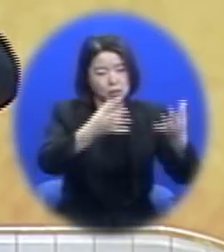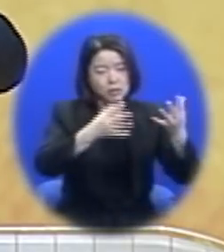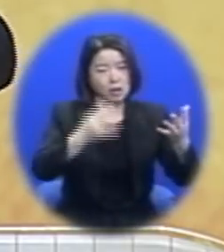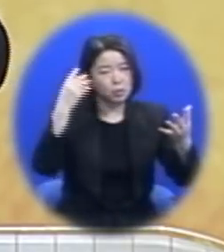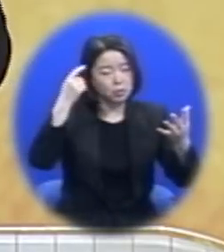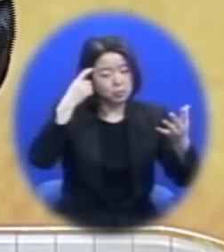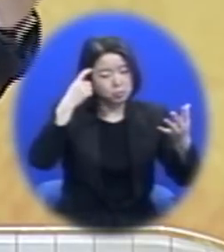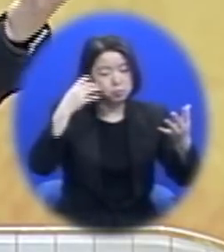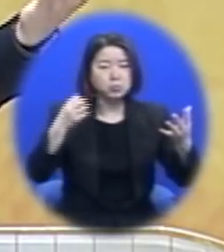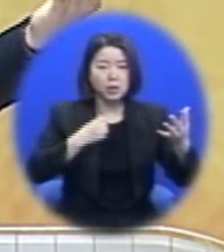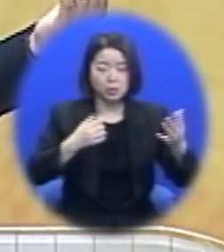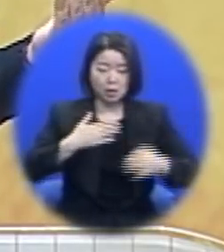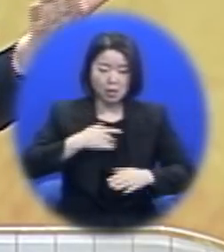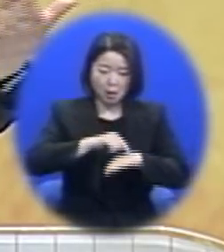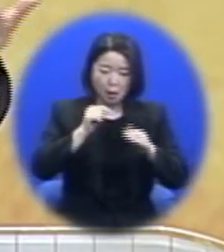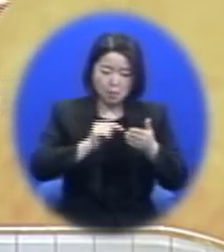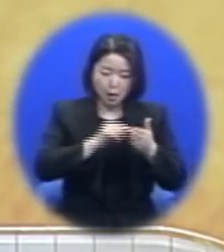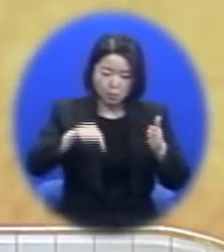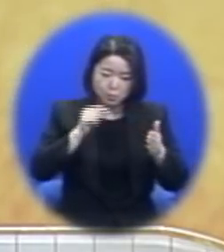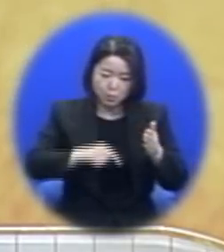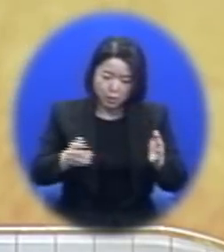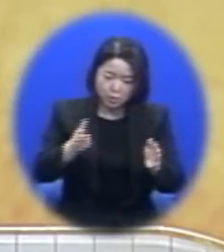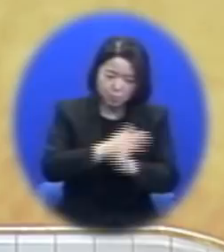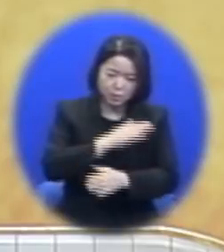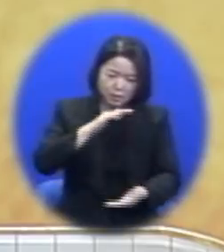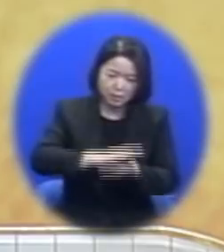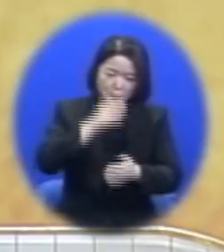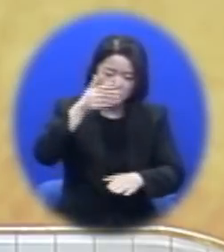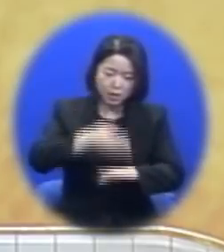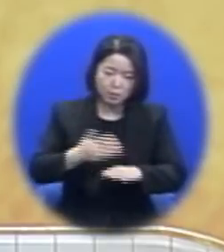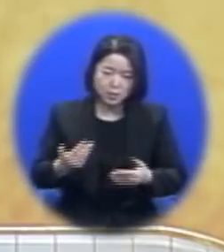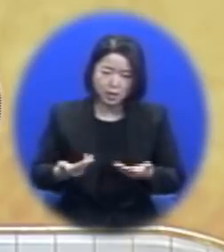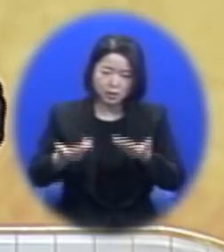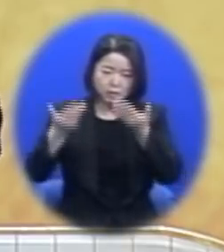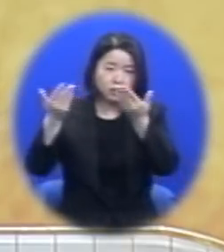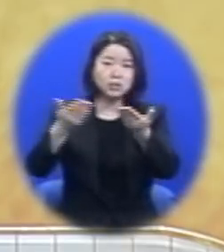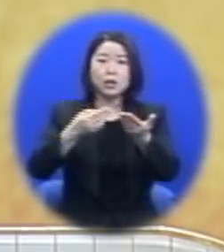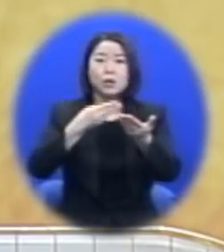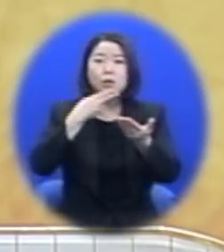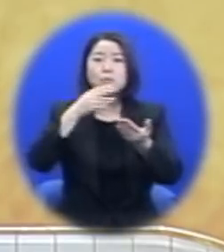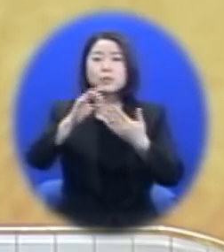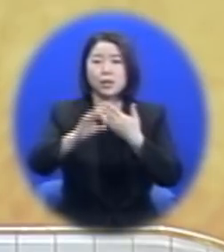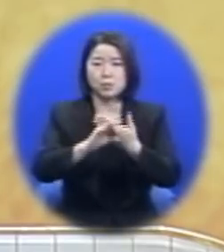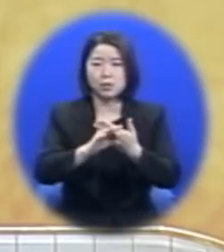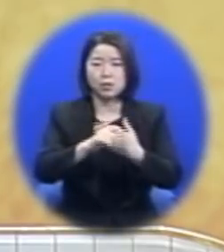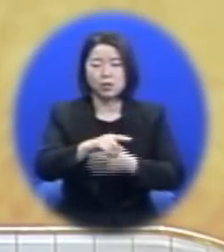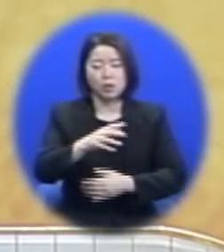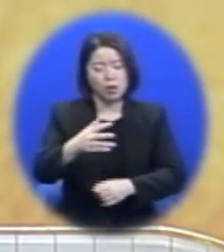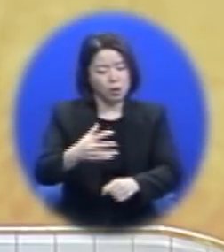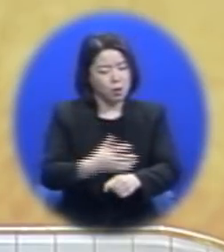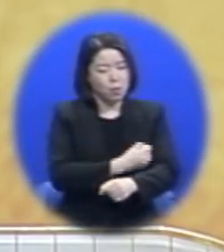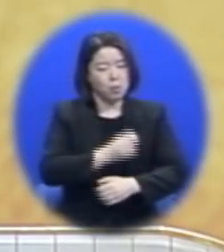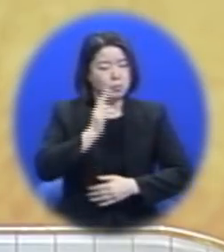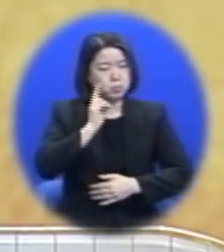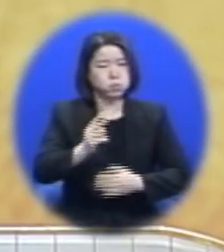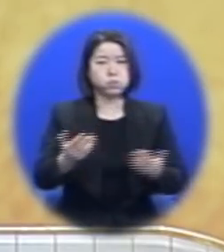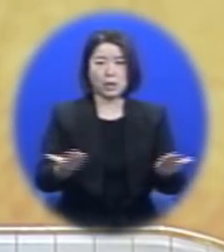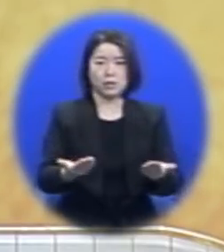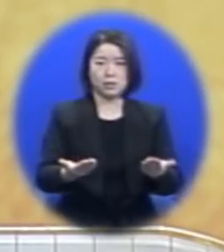내 마음으로부터 뜨거운 감사의 마음이 없어졌다면 여러분 이건 굉장히 심각한